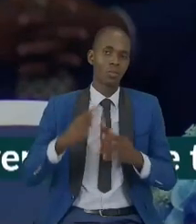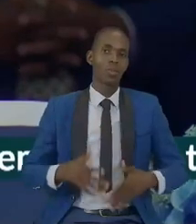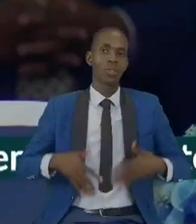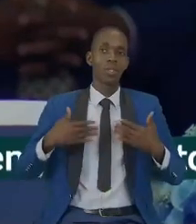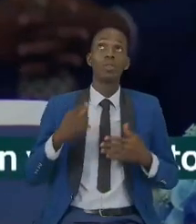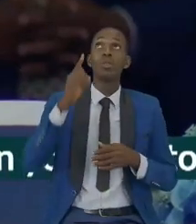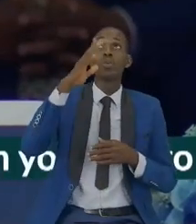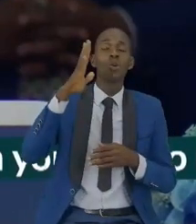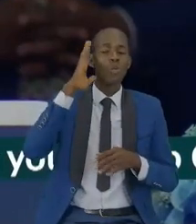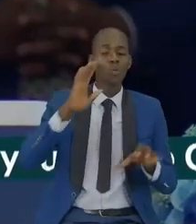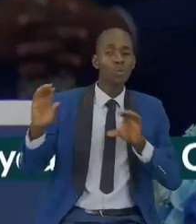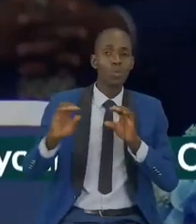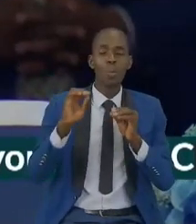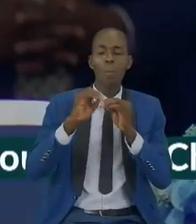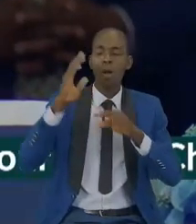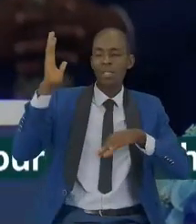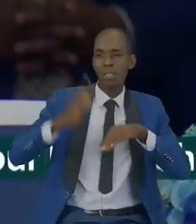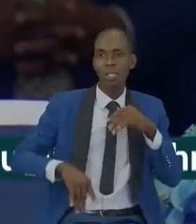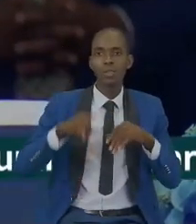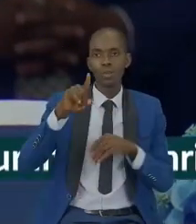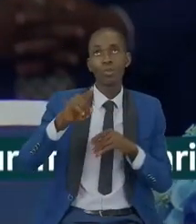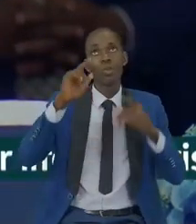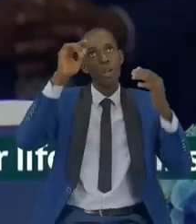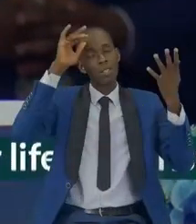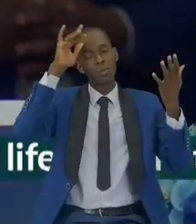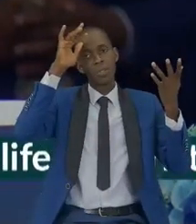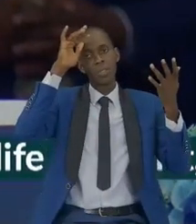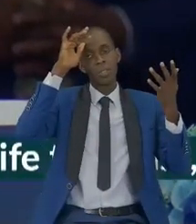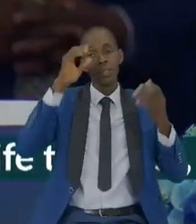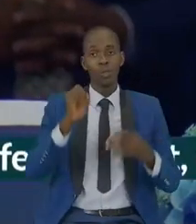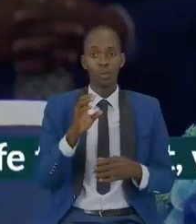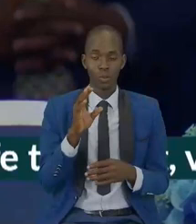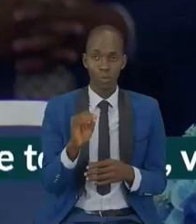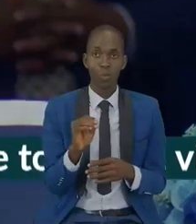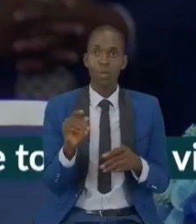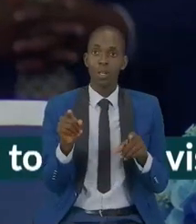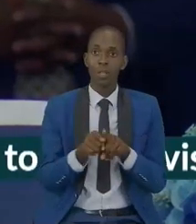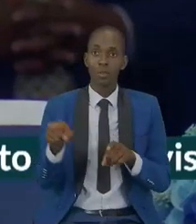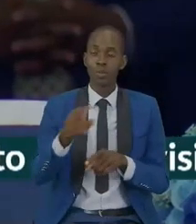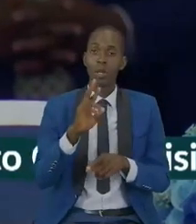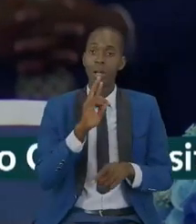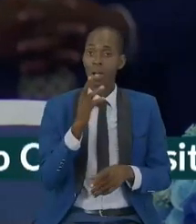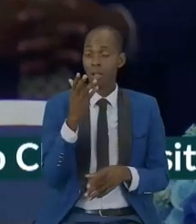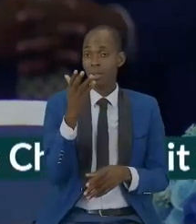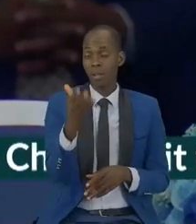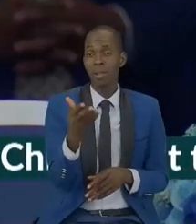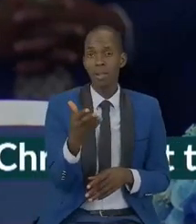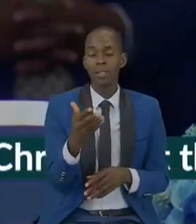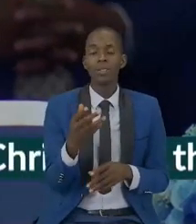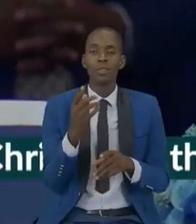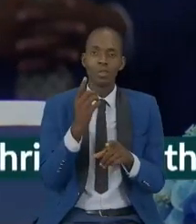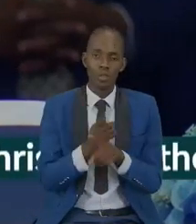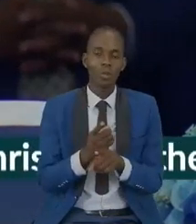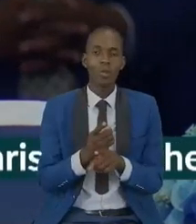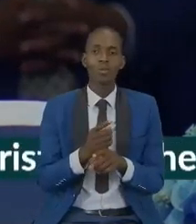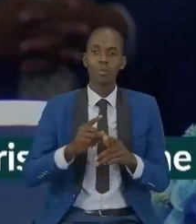de Dieu est ici ce soir. Le Seigneur fera au-delà de votre attente.